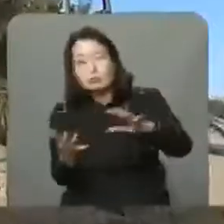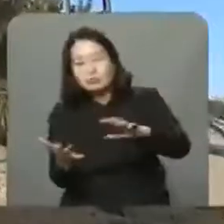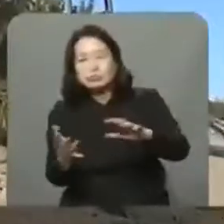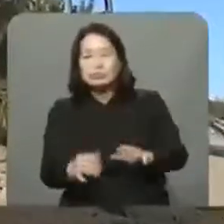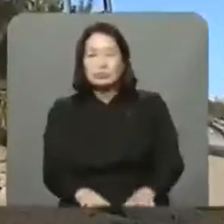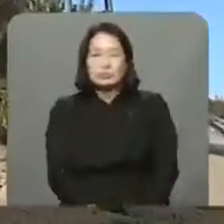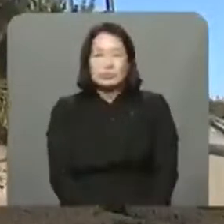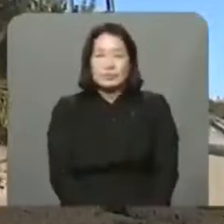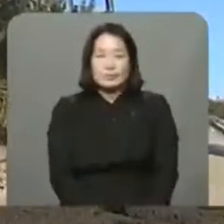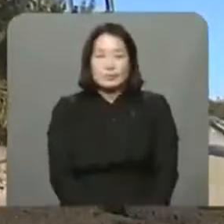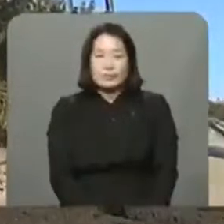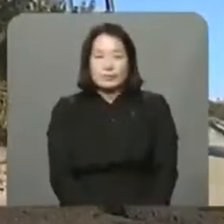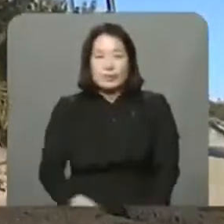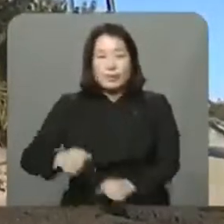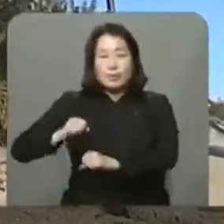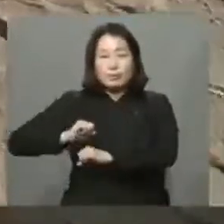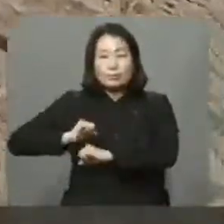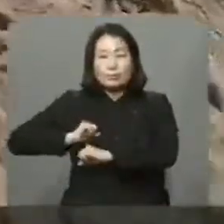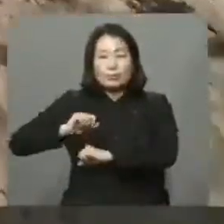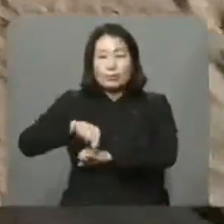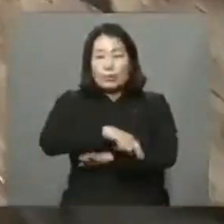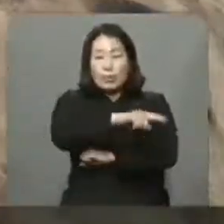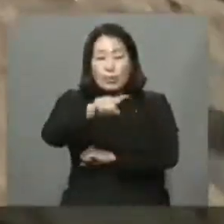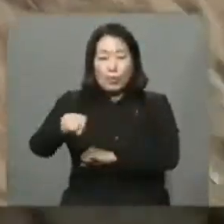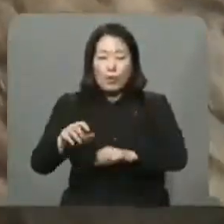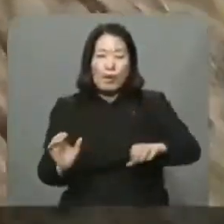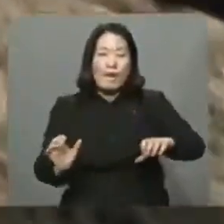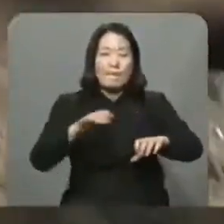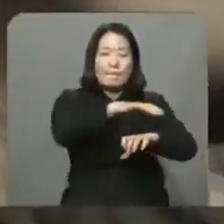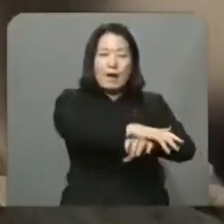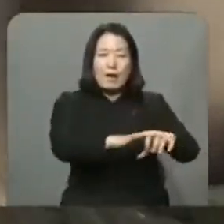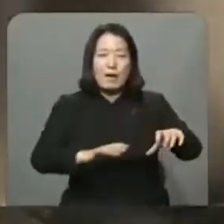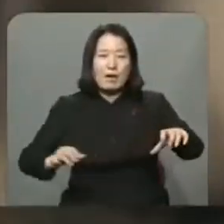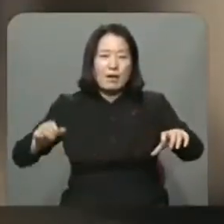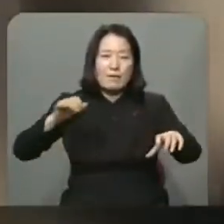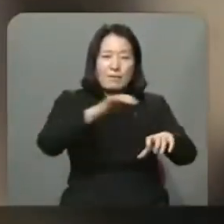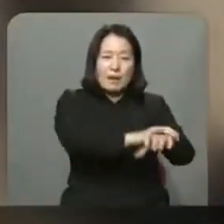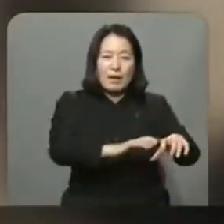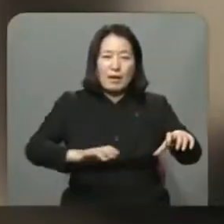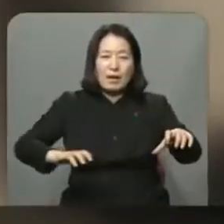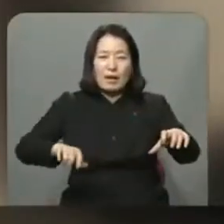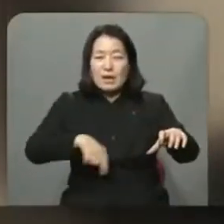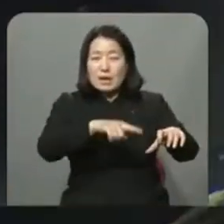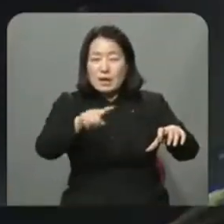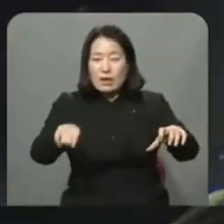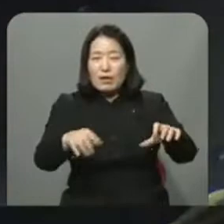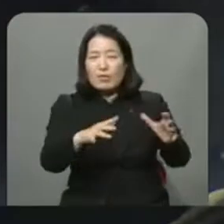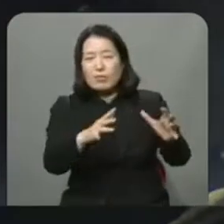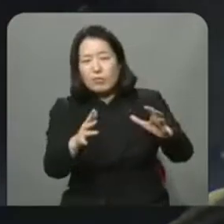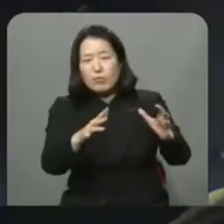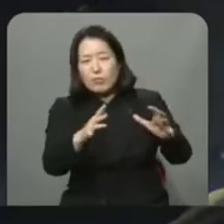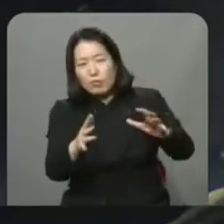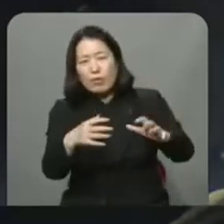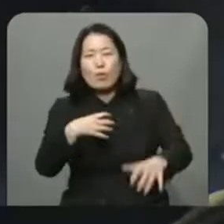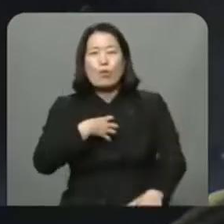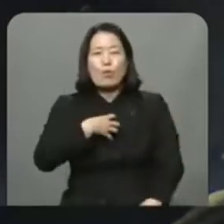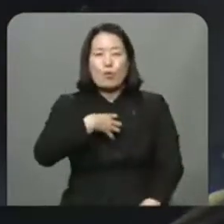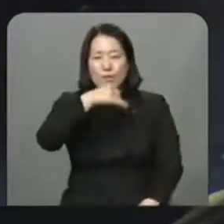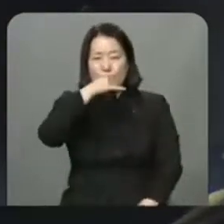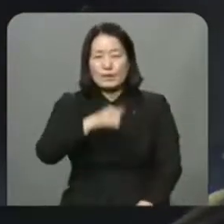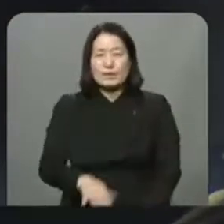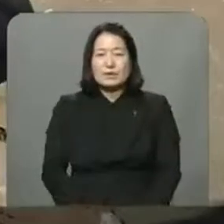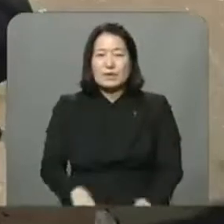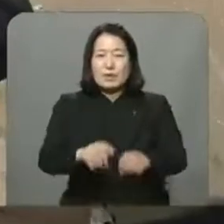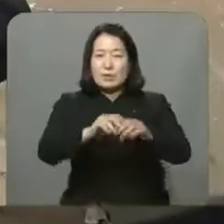쓰러졌습니다. 군 경계초소는 파도가 부딪히면서 침식이 진행돼 금방이라도 넘어질 듯합니다.